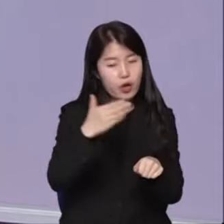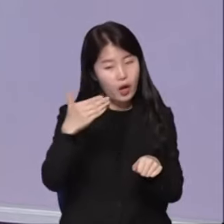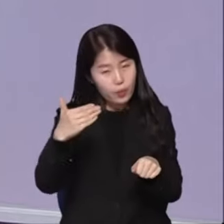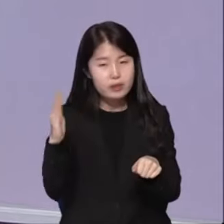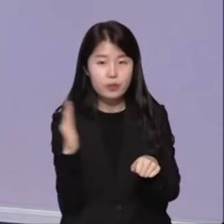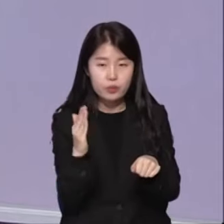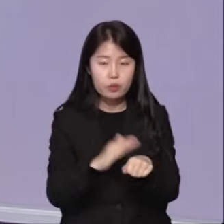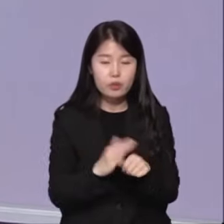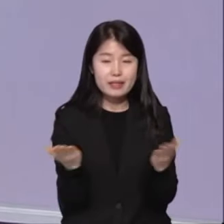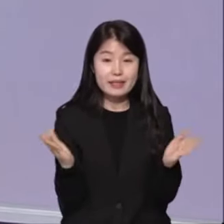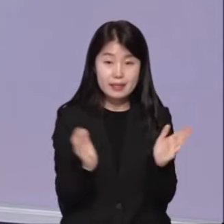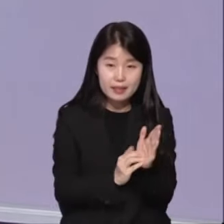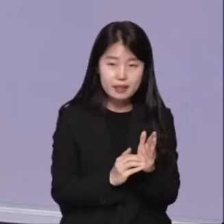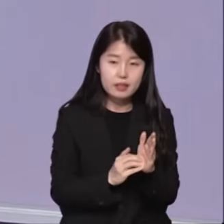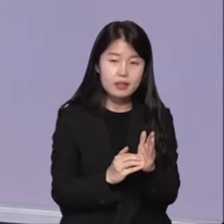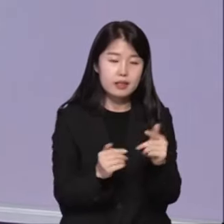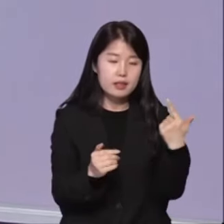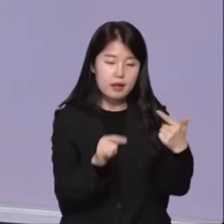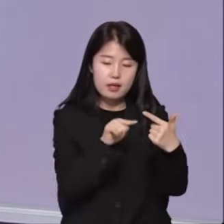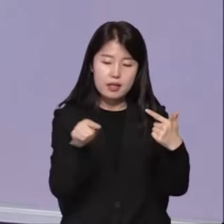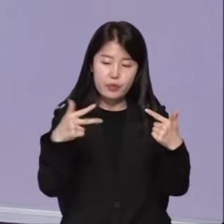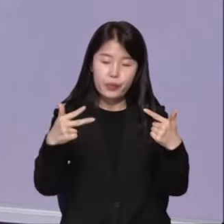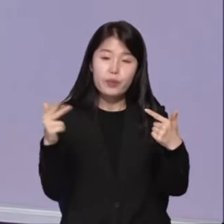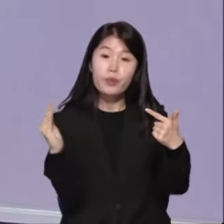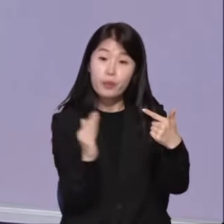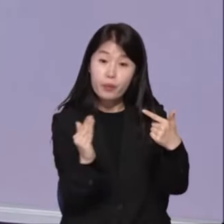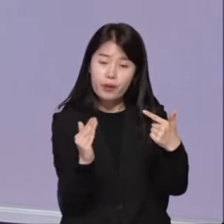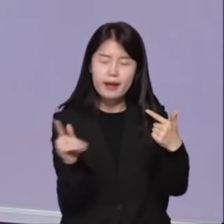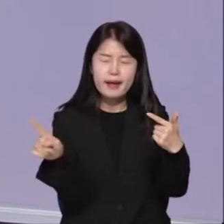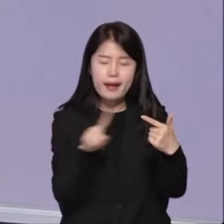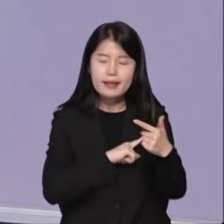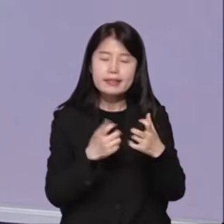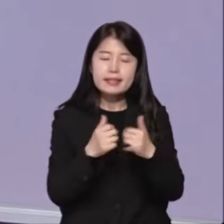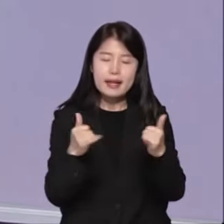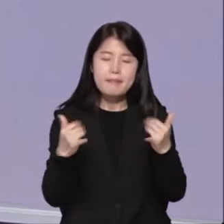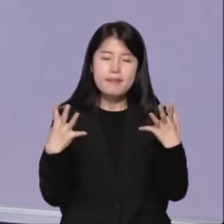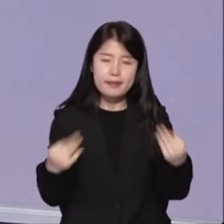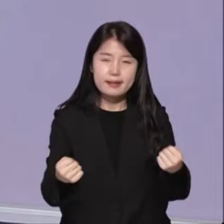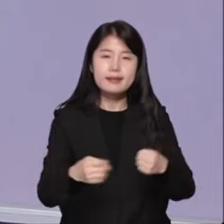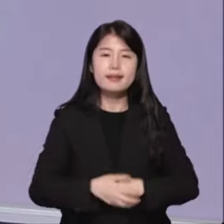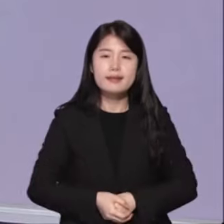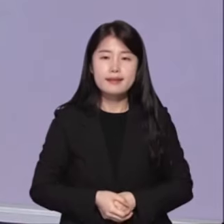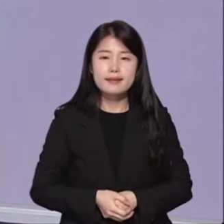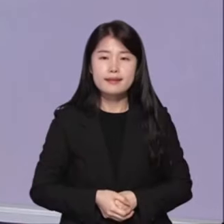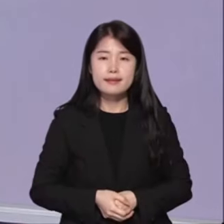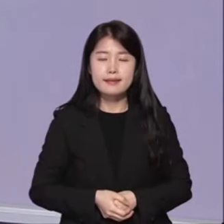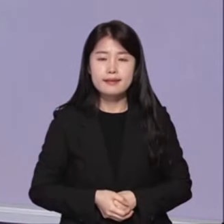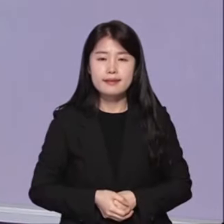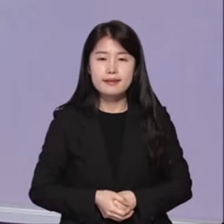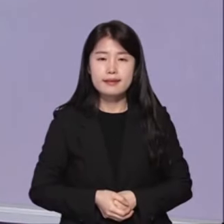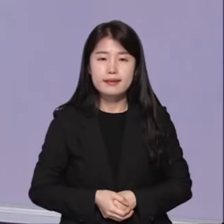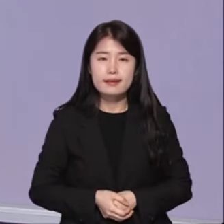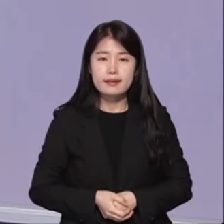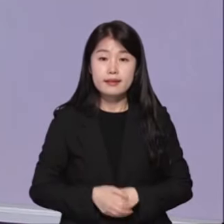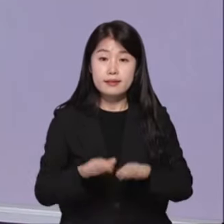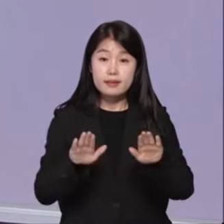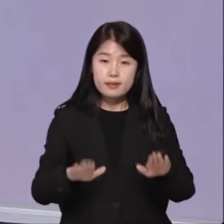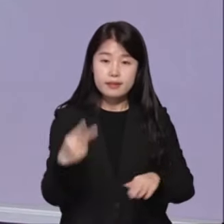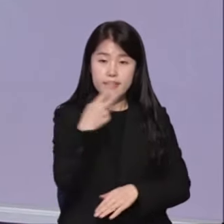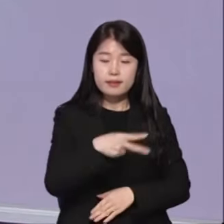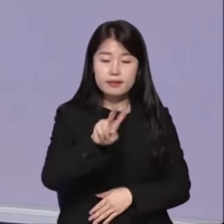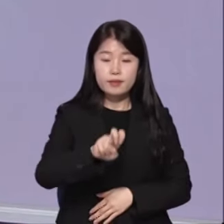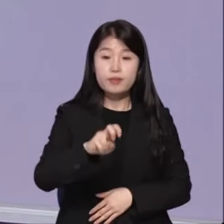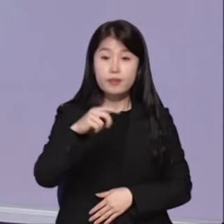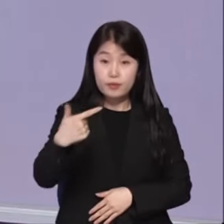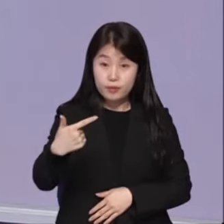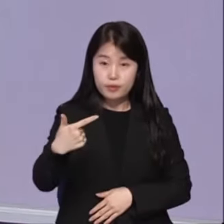퇴근 시간대인 오후 6시와 7시 사이가 가장 붐비는 시간대인 것으로 조사됐습니다. 오는